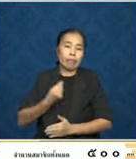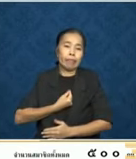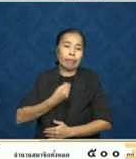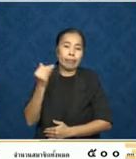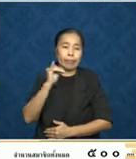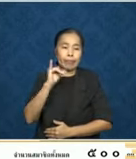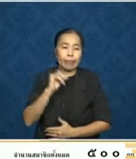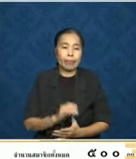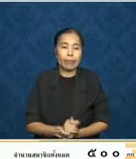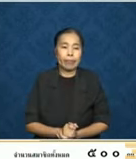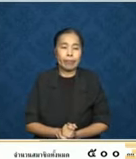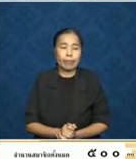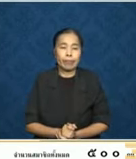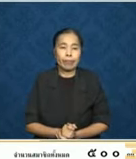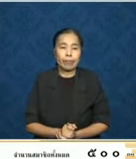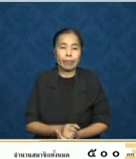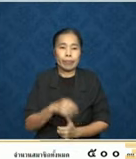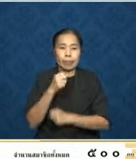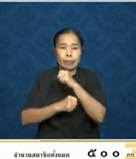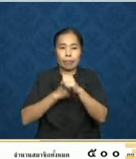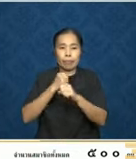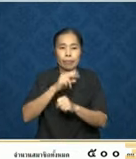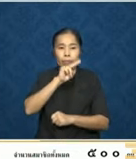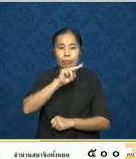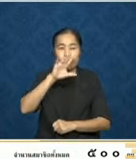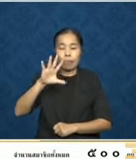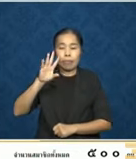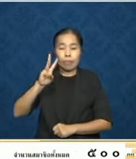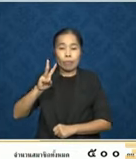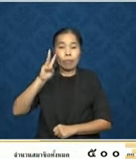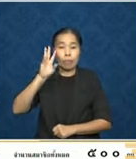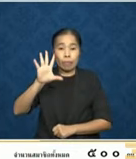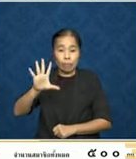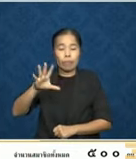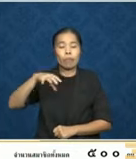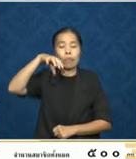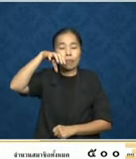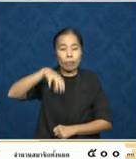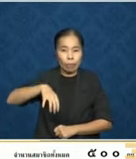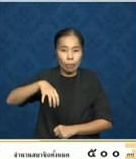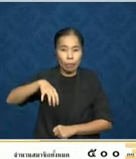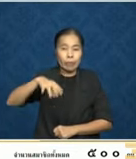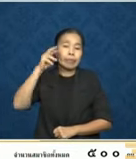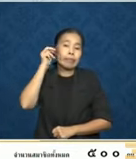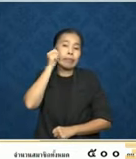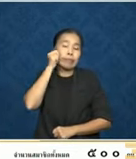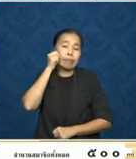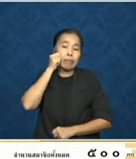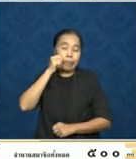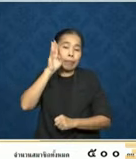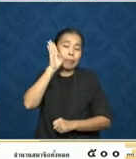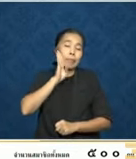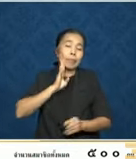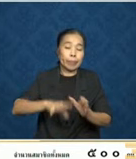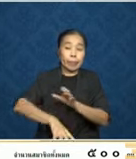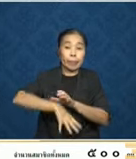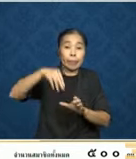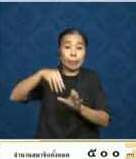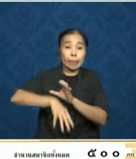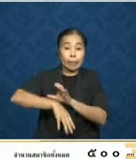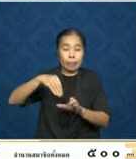างเมื่อปี2565นะคะท่านประธานกรมทรัพยากรน้ำบาดาลได้เข้ามาตรวจสอบคุณภาพน้ำ